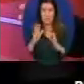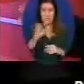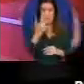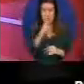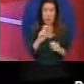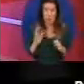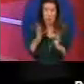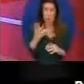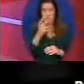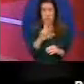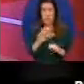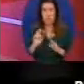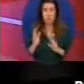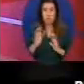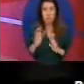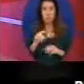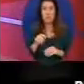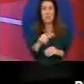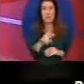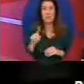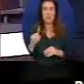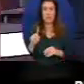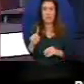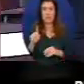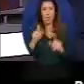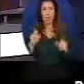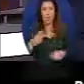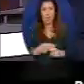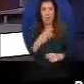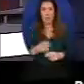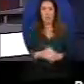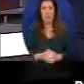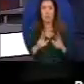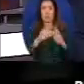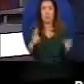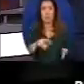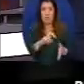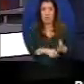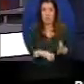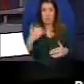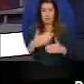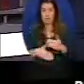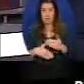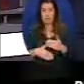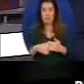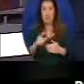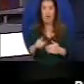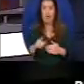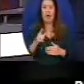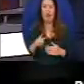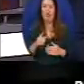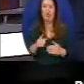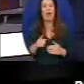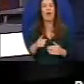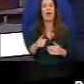30 ומשהו, זה לא האנשים הקטנים. לא, תראה, רשות המסים סיימה היום, ממש בתחילת השנה, את הנוהל גילוי מרצון.